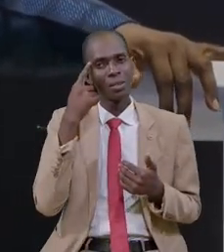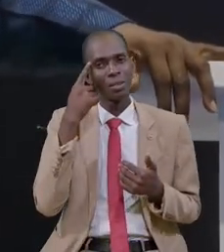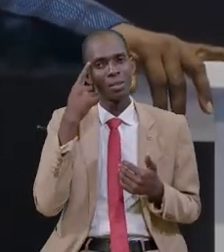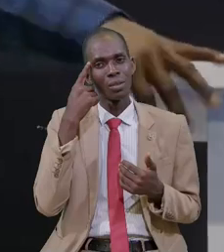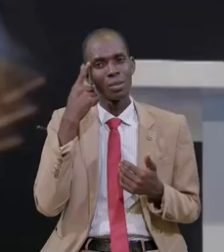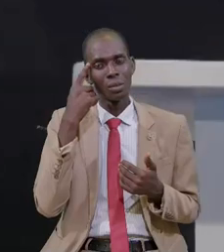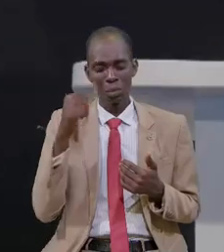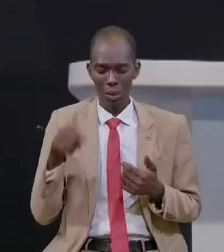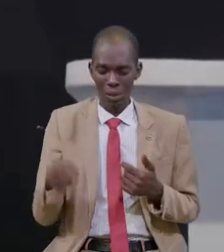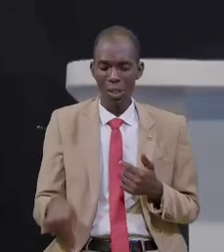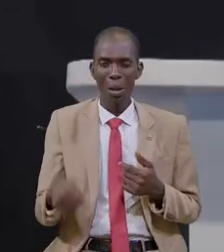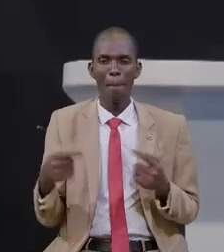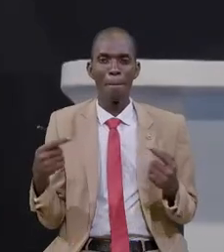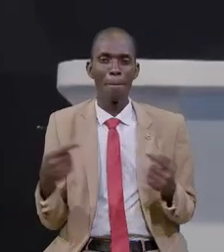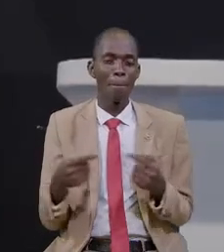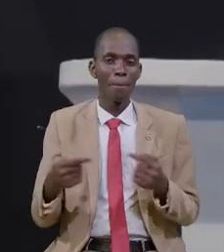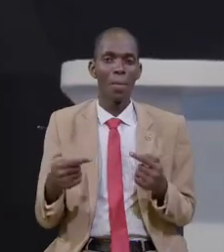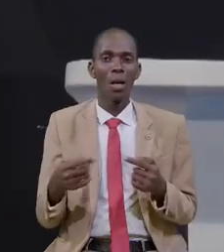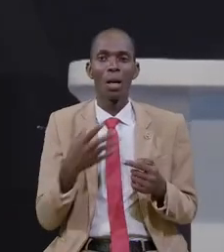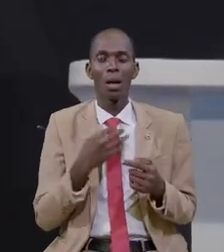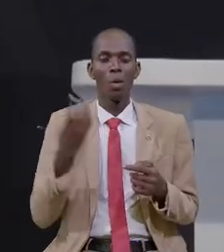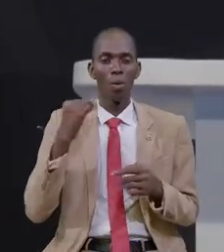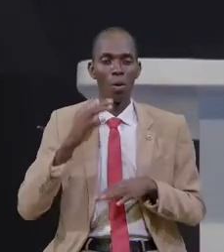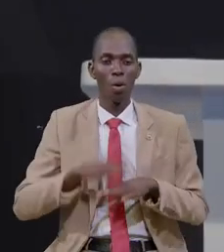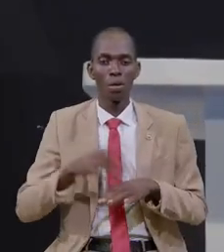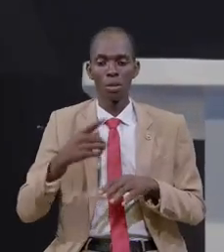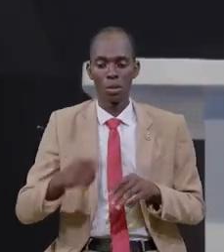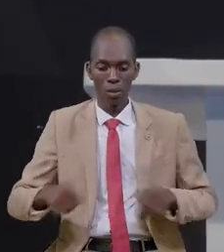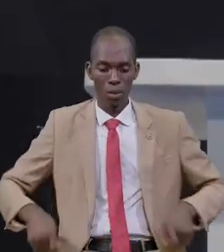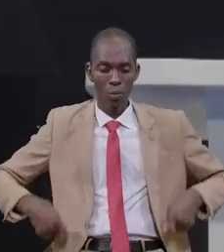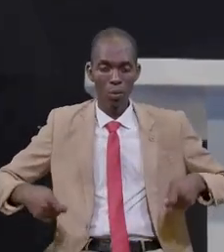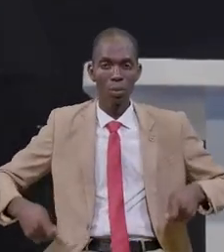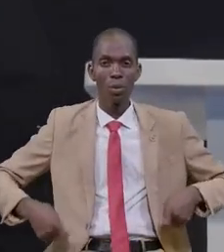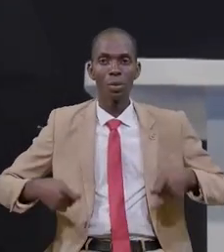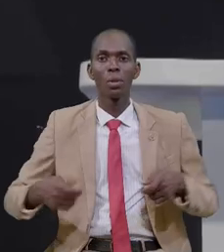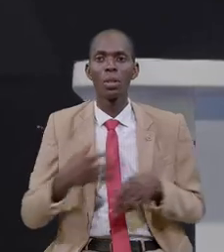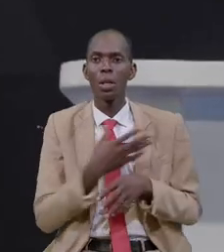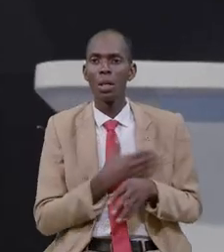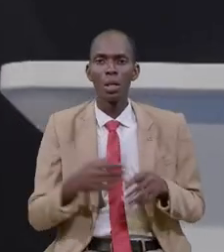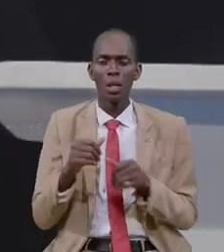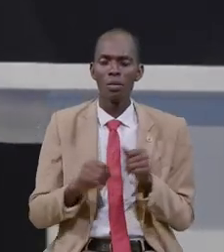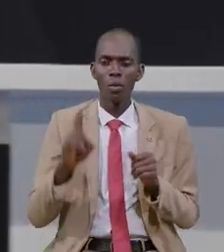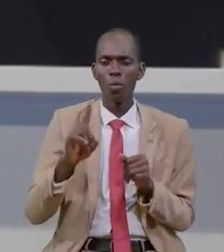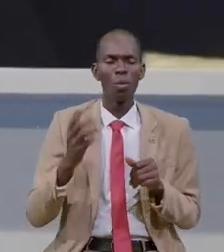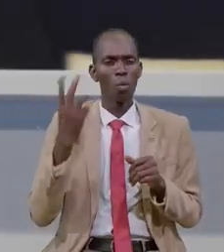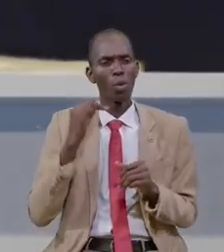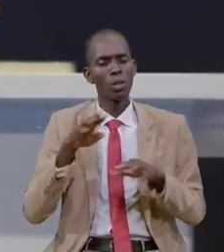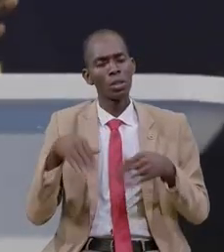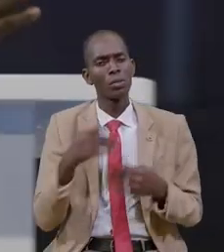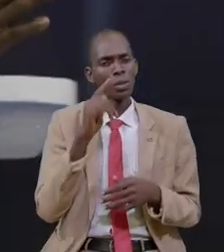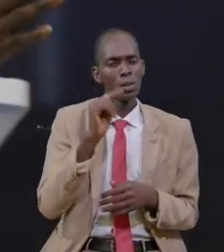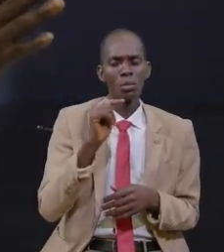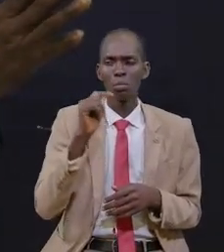il avait un problème au pied. Et il était dans un fauteuil roulant. Quand tout le monde donnait des témoignages,